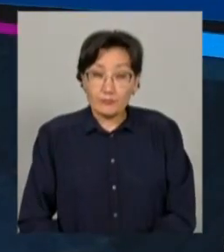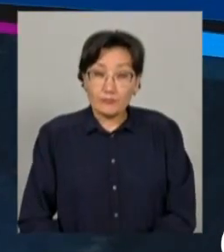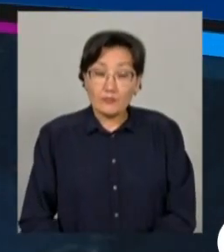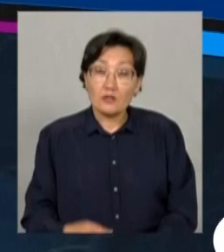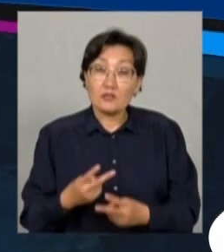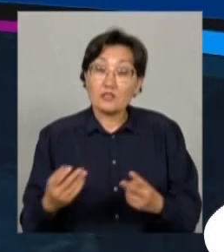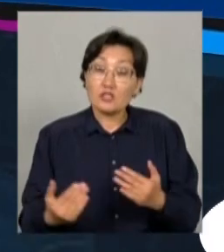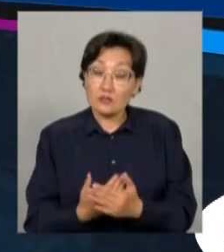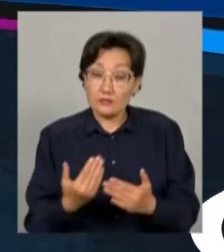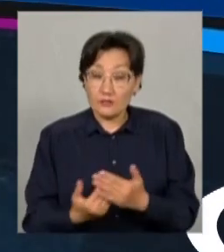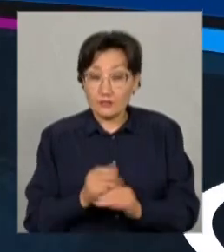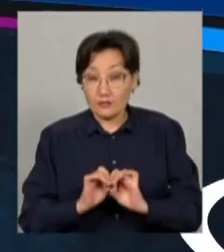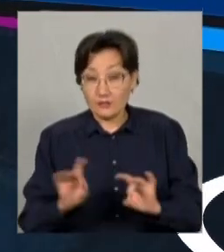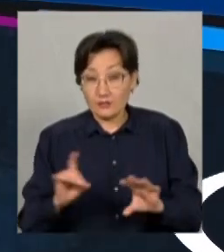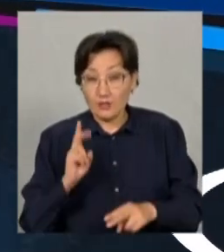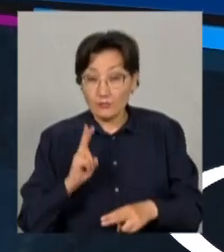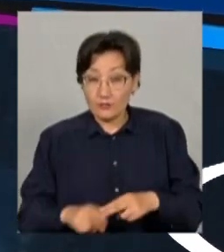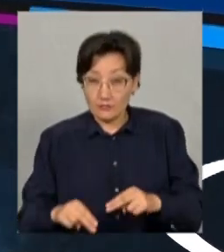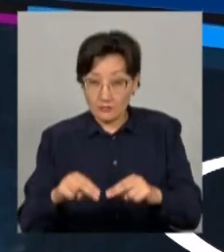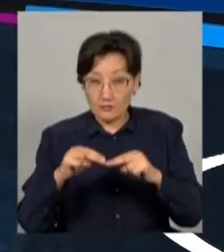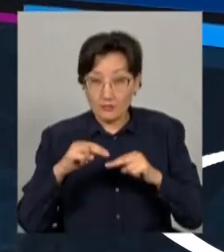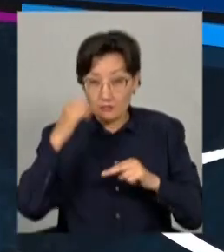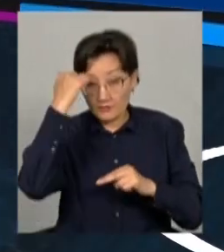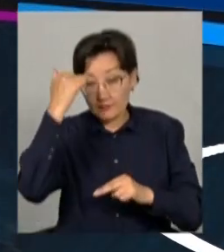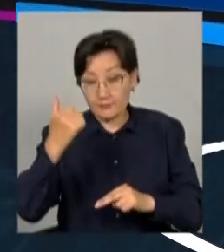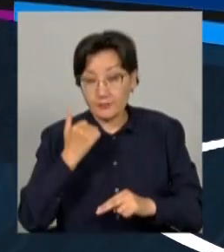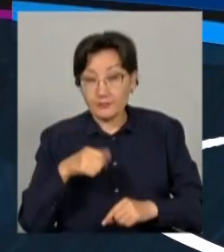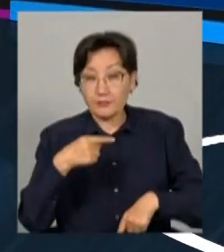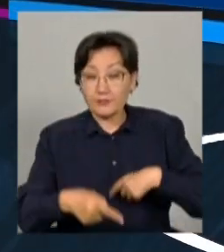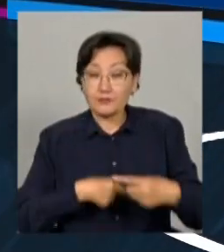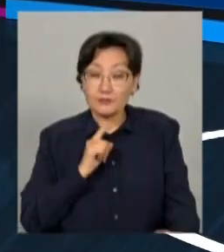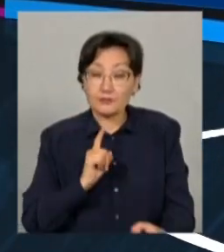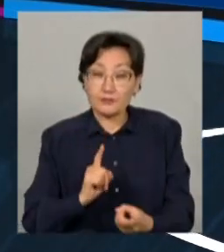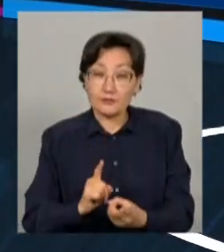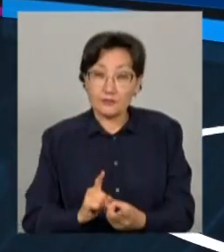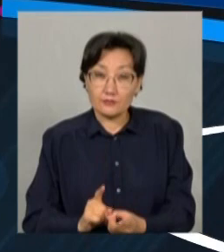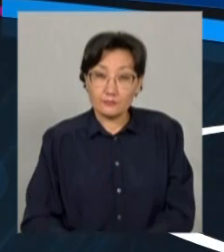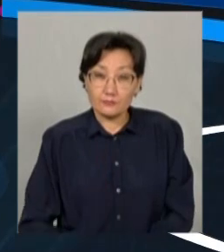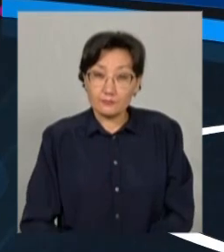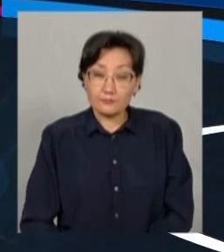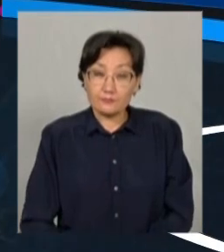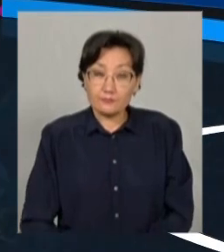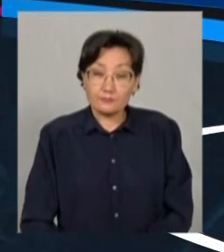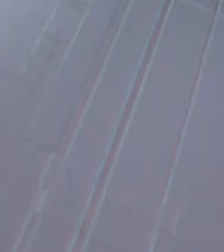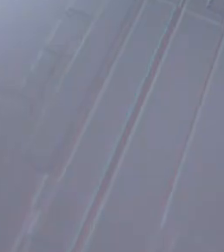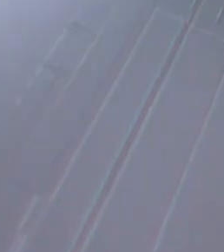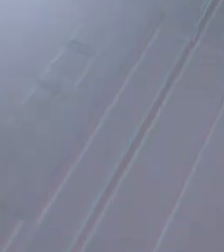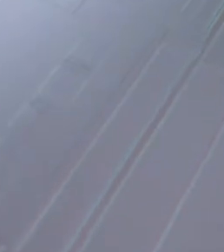Құрметті көрермен, әзірге айтарымыз осы. Кешкі сағат 19:00-де қорытынды жаңалықтарда жүздескенше.